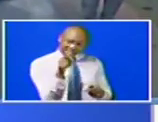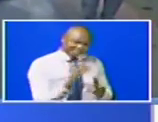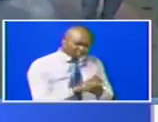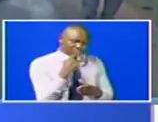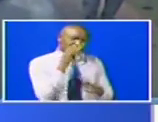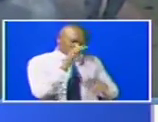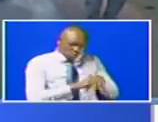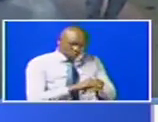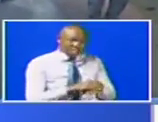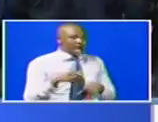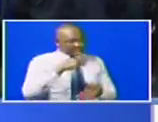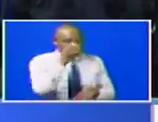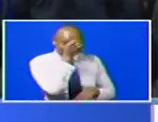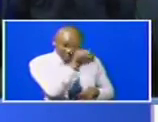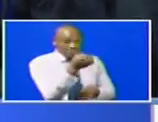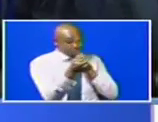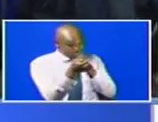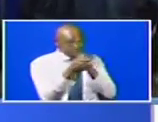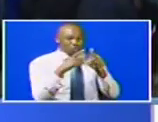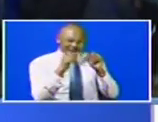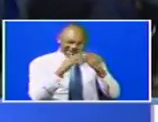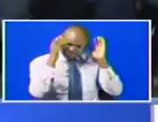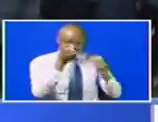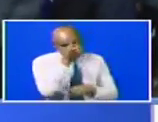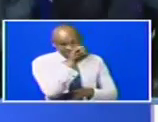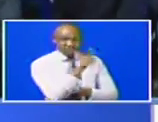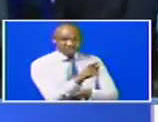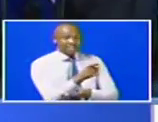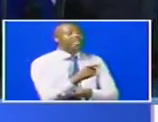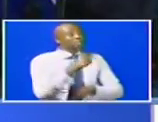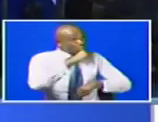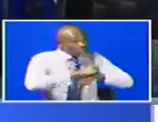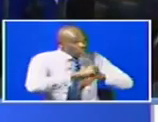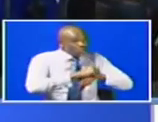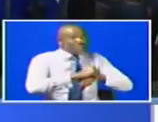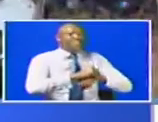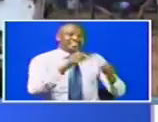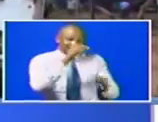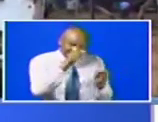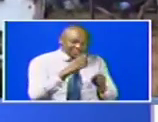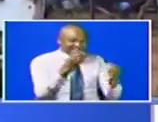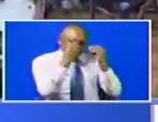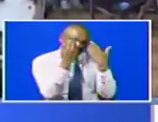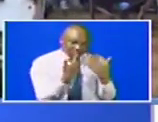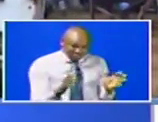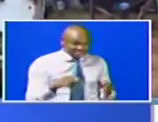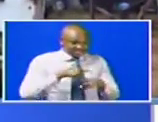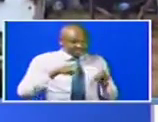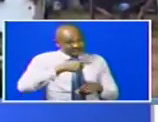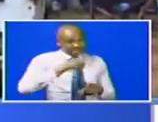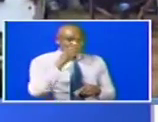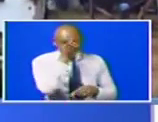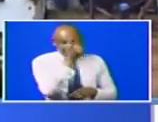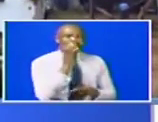vizuri ukasema tunayapuuza, kwa sababu ni mambo ambayo labda tumefunzwa katika ile shule ambayo tunaenda kufunzwa masuala ya kuhusu